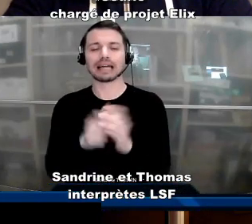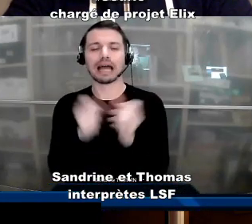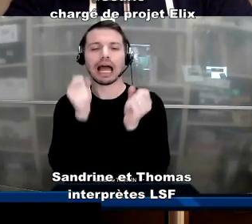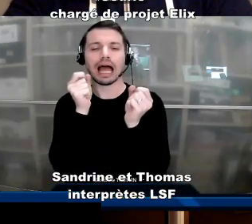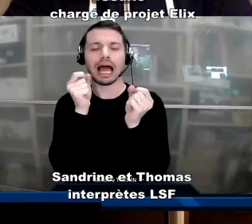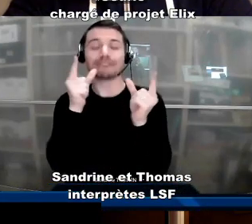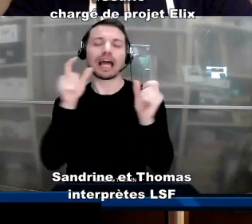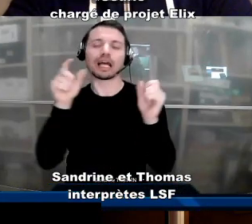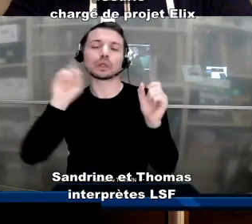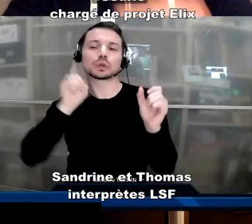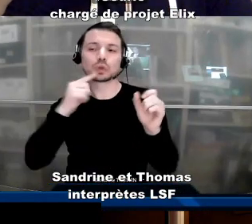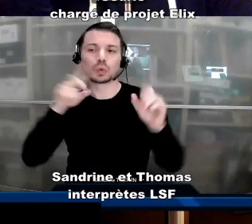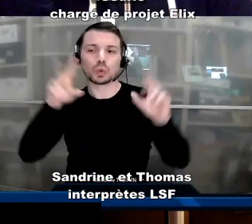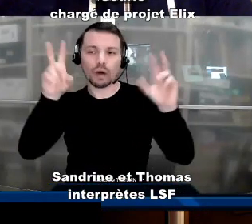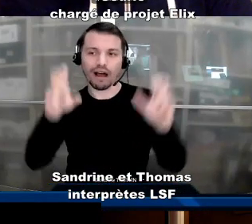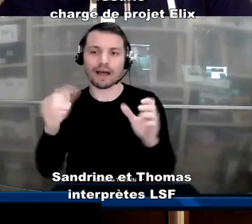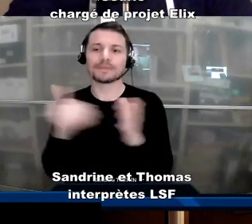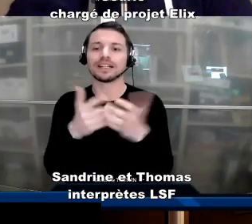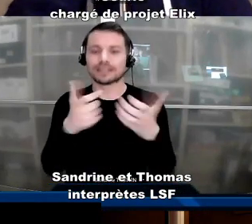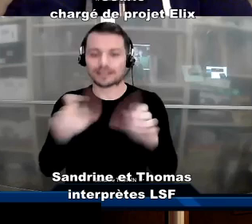Et voilà, c'est les années 70,